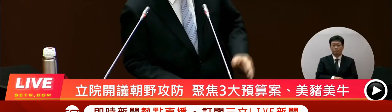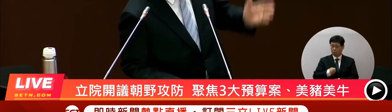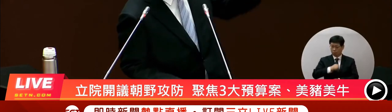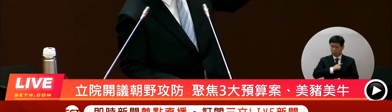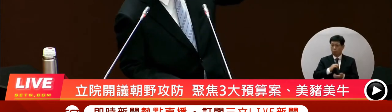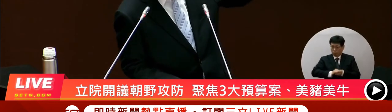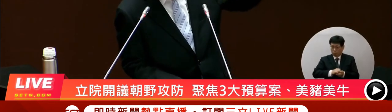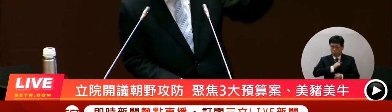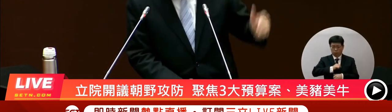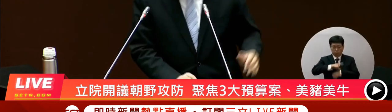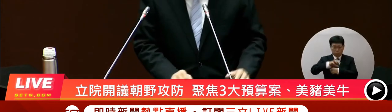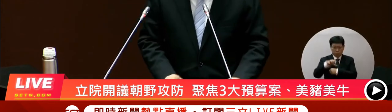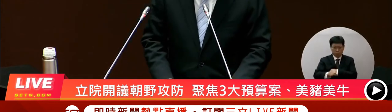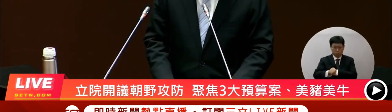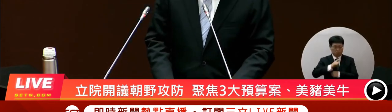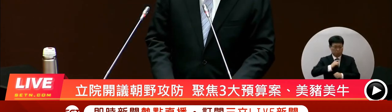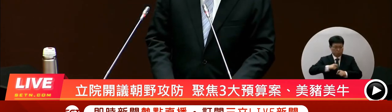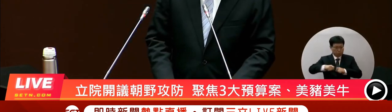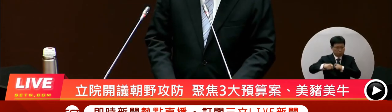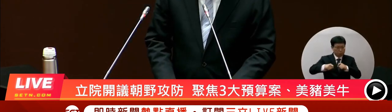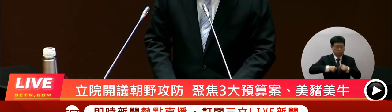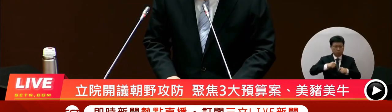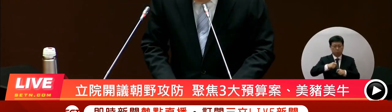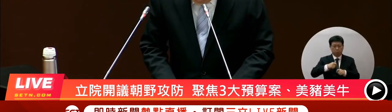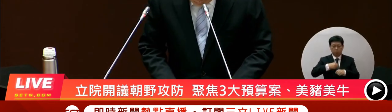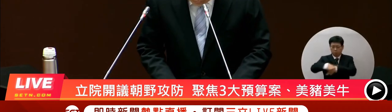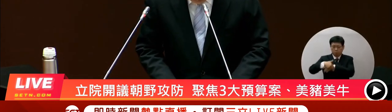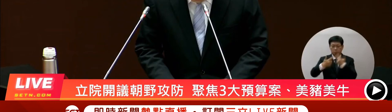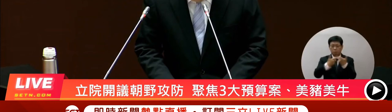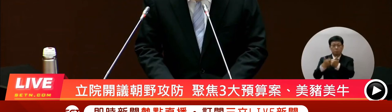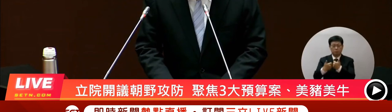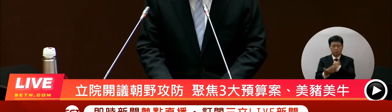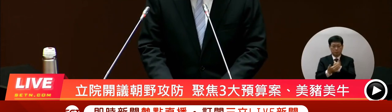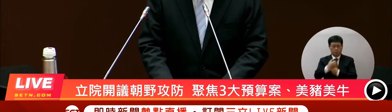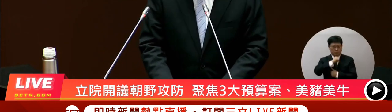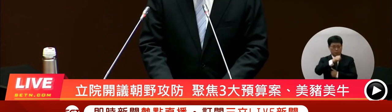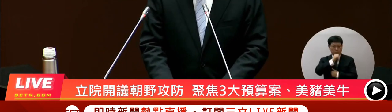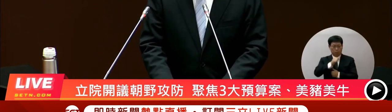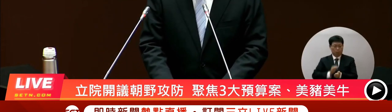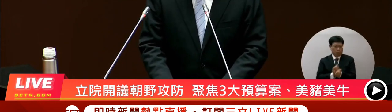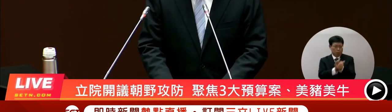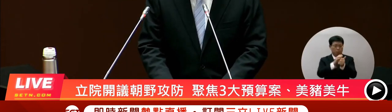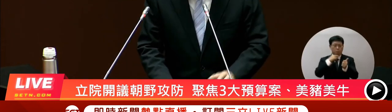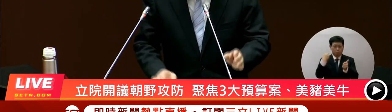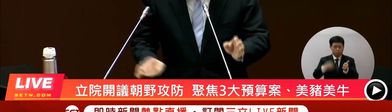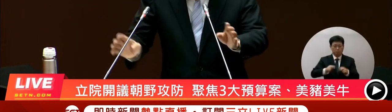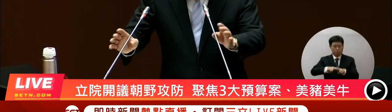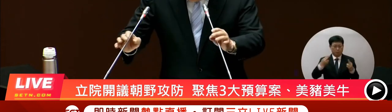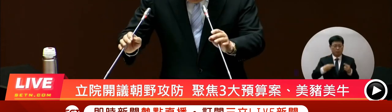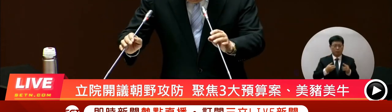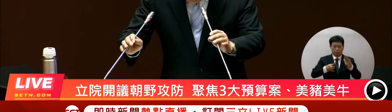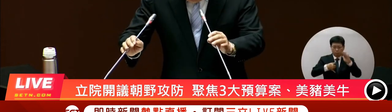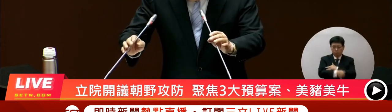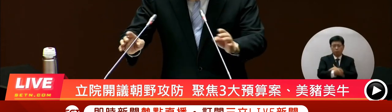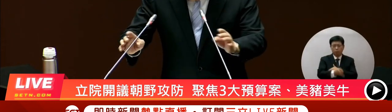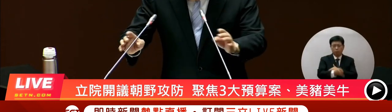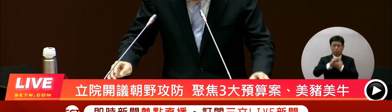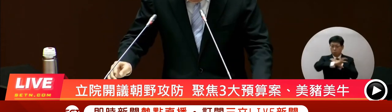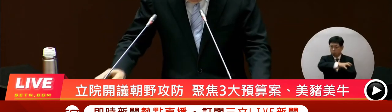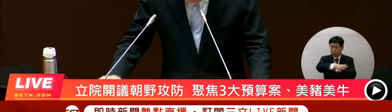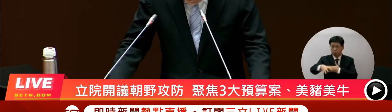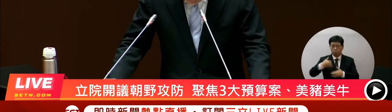须掌握战略的机运，为台湾推开障碍，打开活路，走向